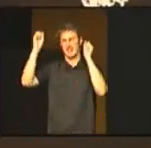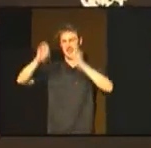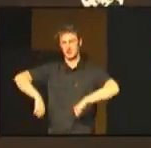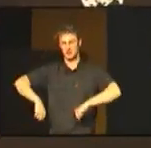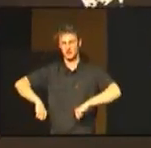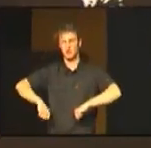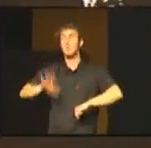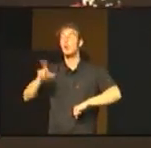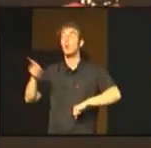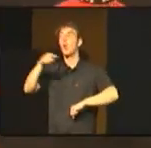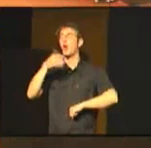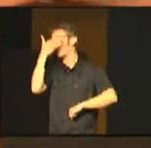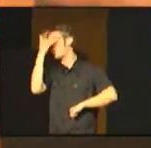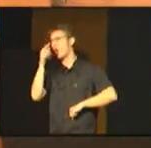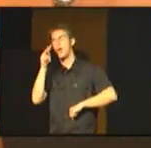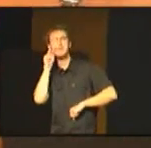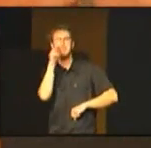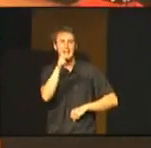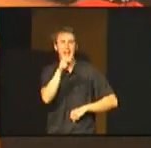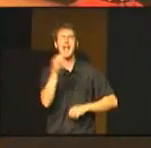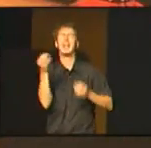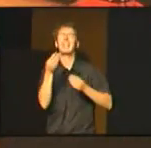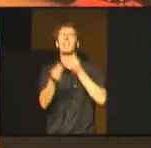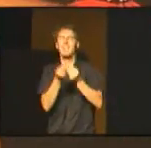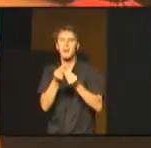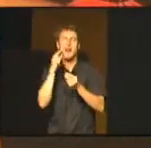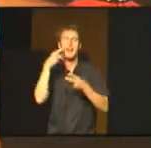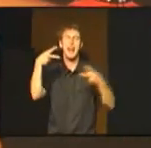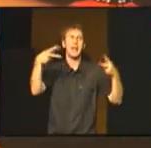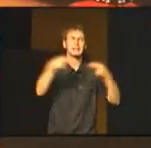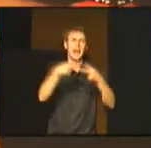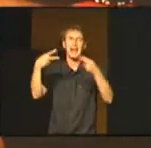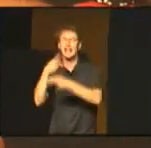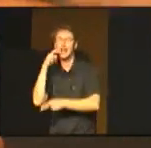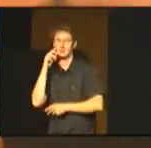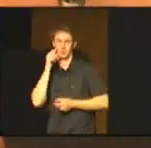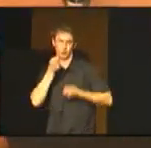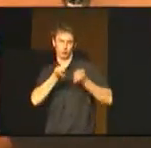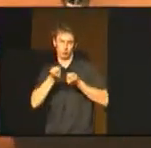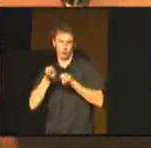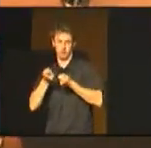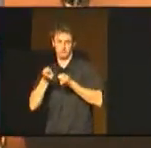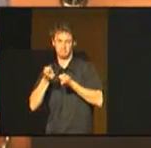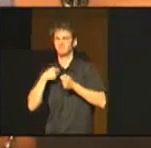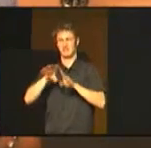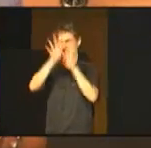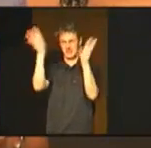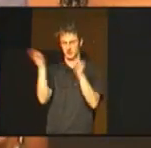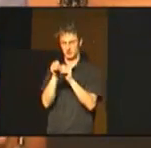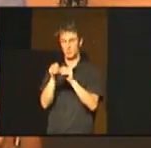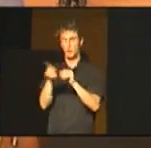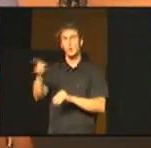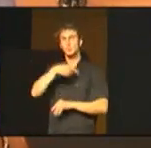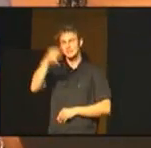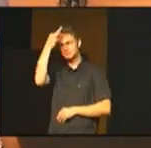observant atentament on, què i com es retalla. En definitiva, hem de ser